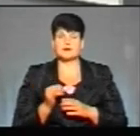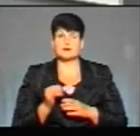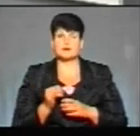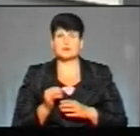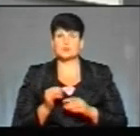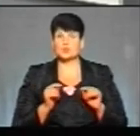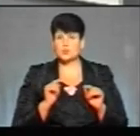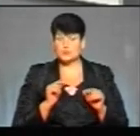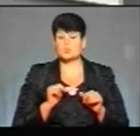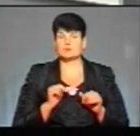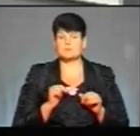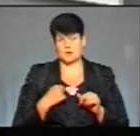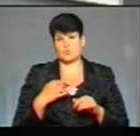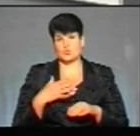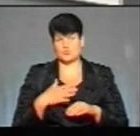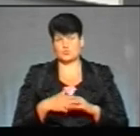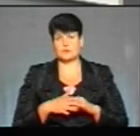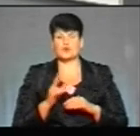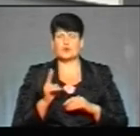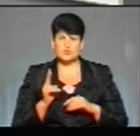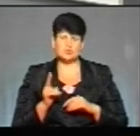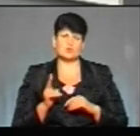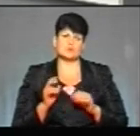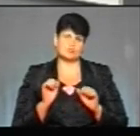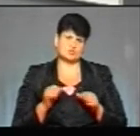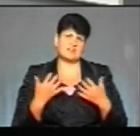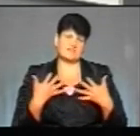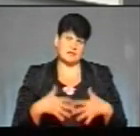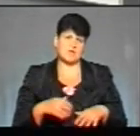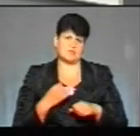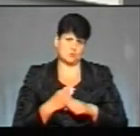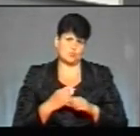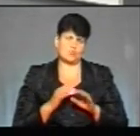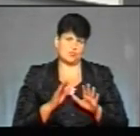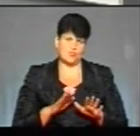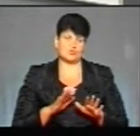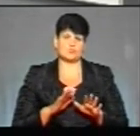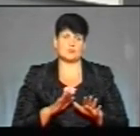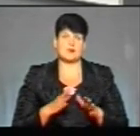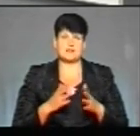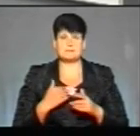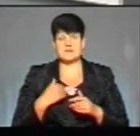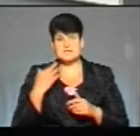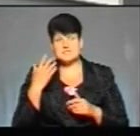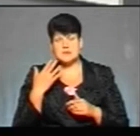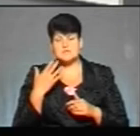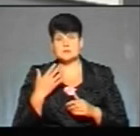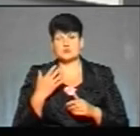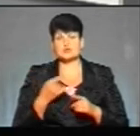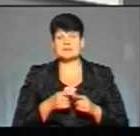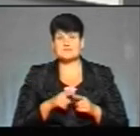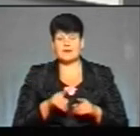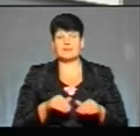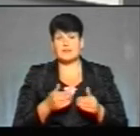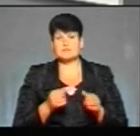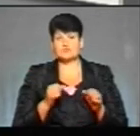тут ми розуміємо, що десь хтось, можливо, і втратить свою роботу, так. Ну, але мені здається, що, на мою думку, це якраз дасть